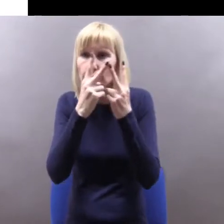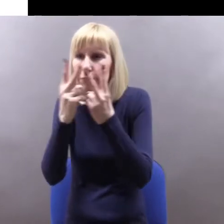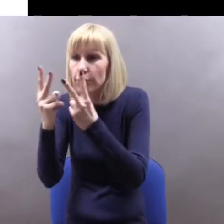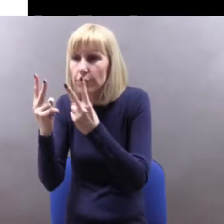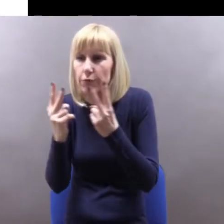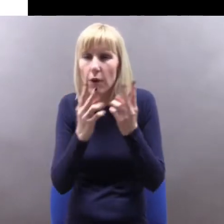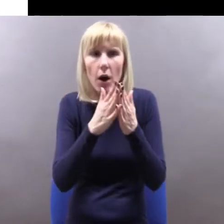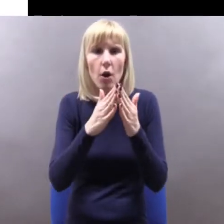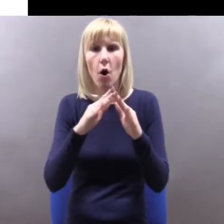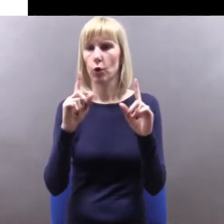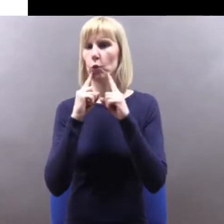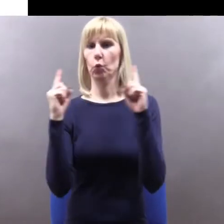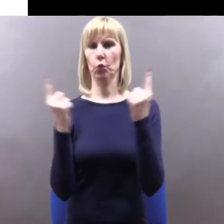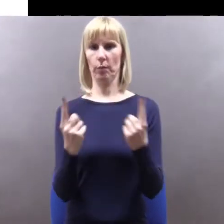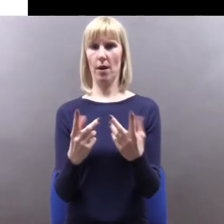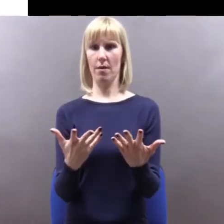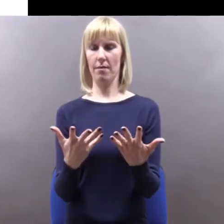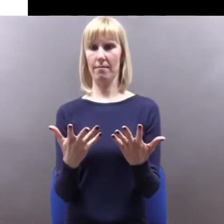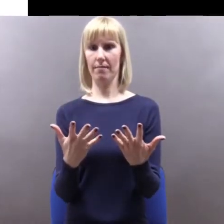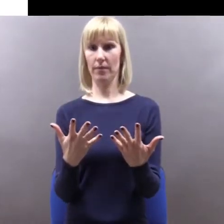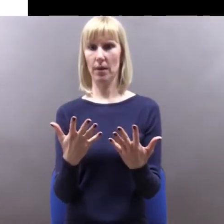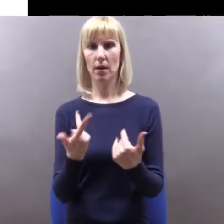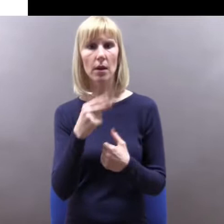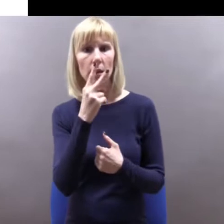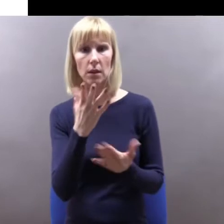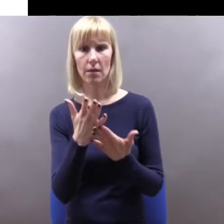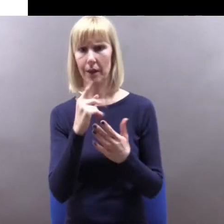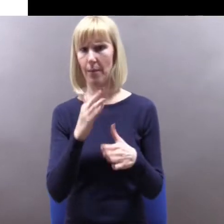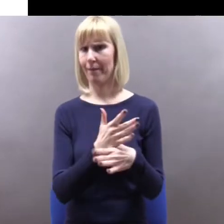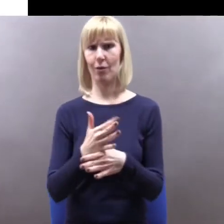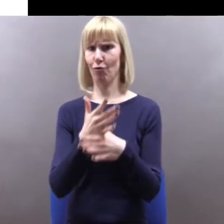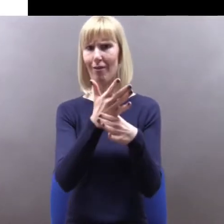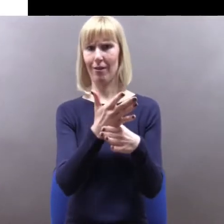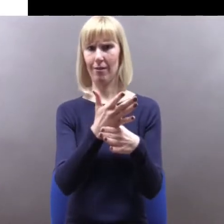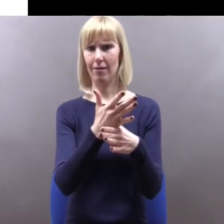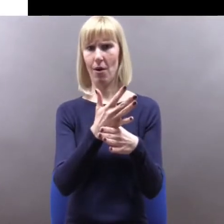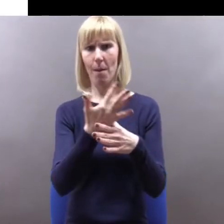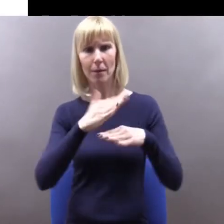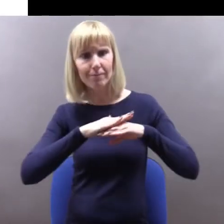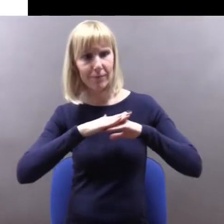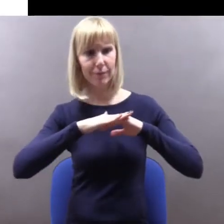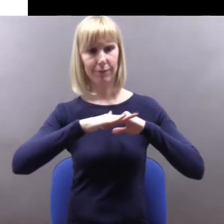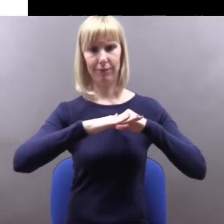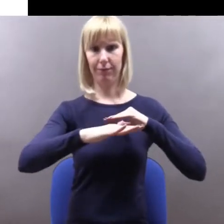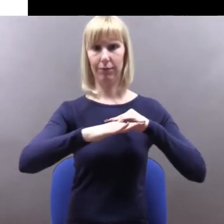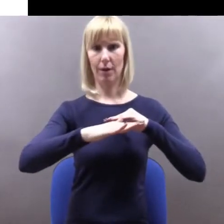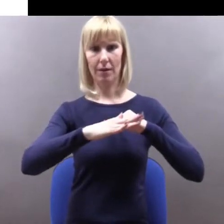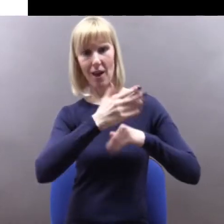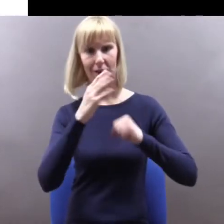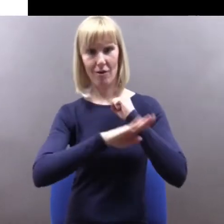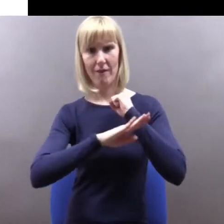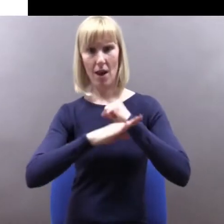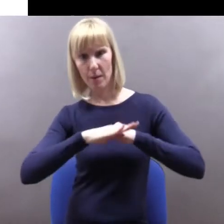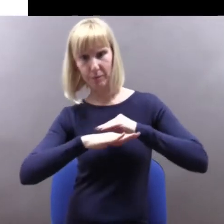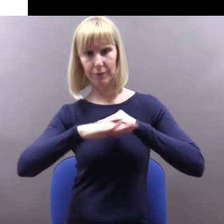wkoło nich. Są dodane drewniane poręcze i ta konstrukcja jest naprawdę estetyczna, a to